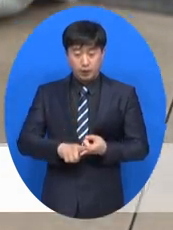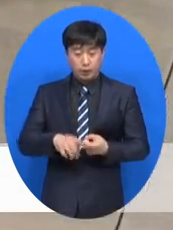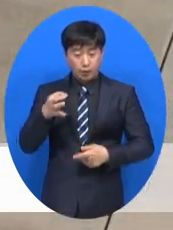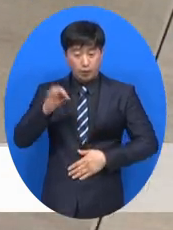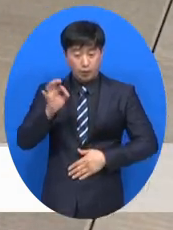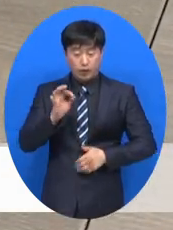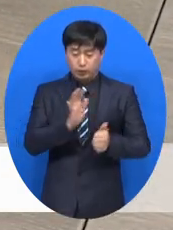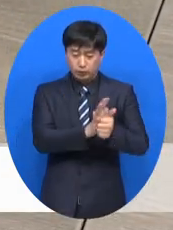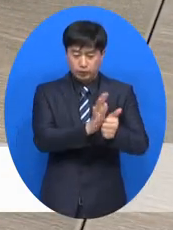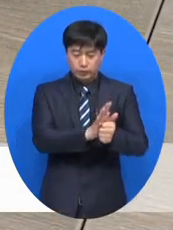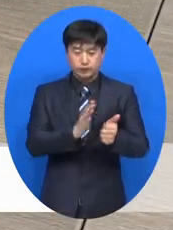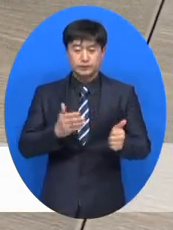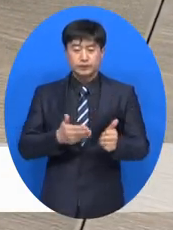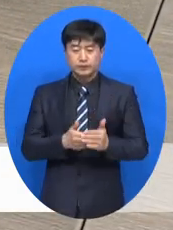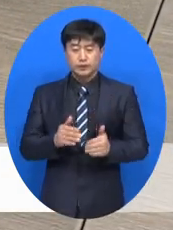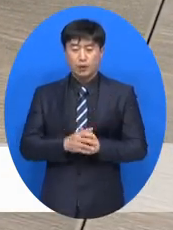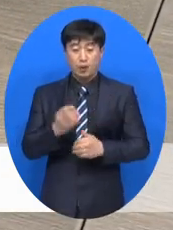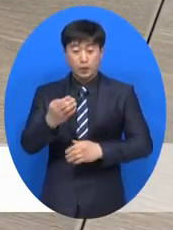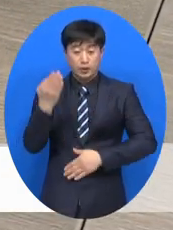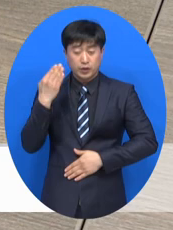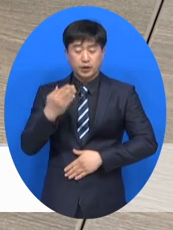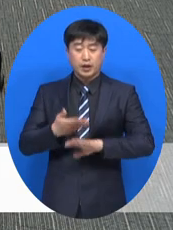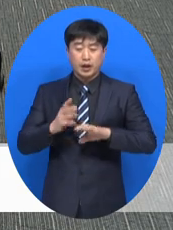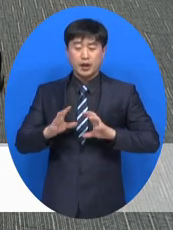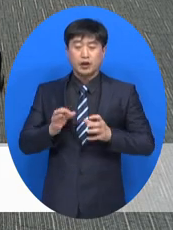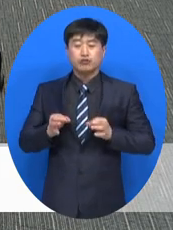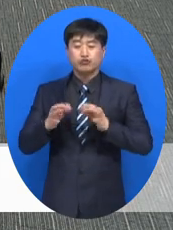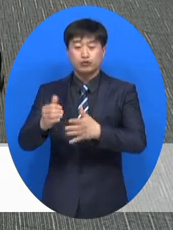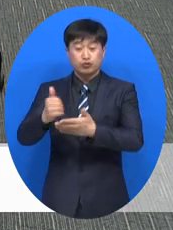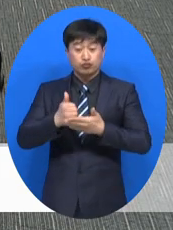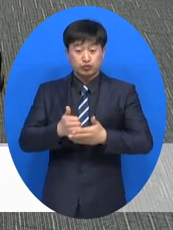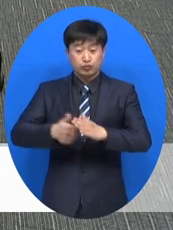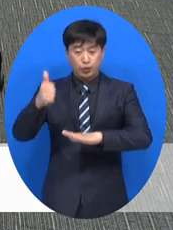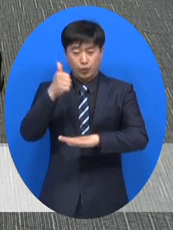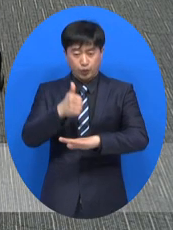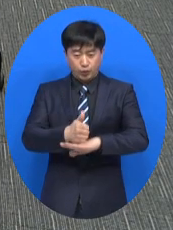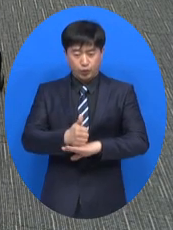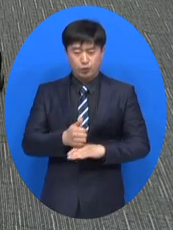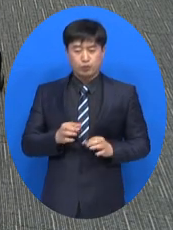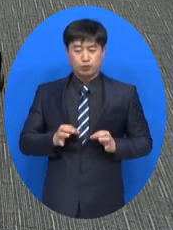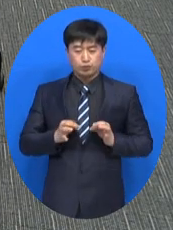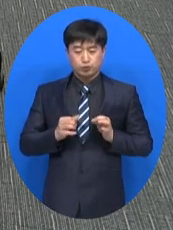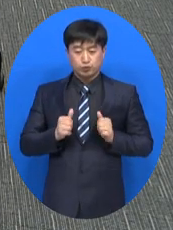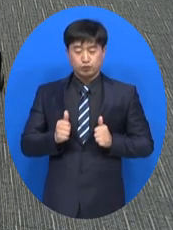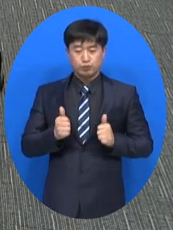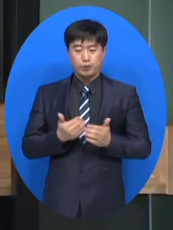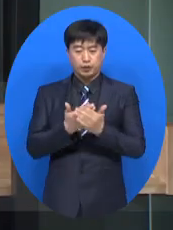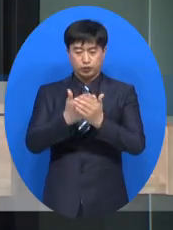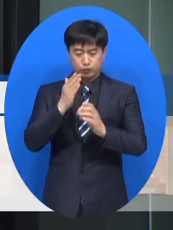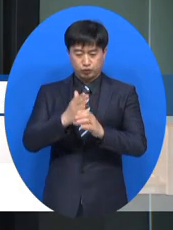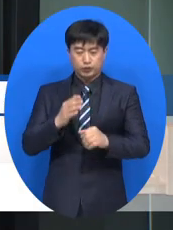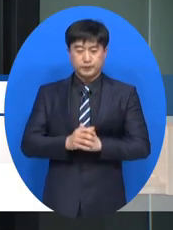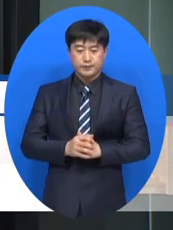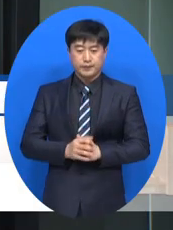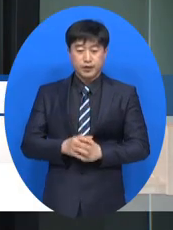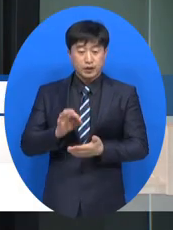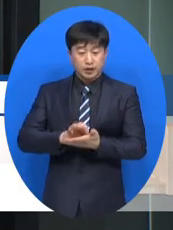시험 분석을 지원했습니다 얼마 전엔 해외 투자유치에도 성공하며 꾸준히 성장해나가고 있습니다 사용